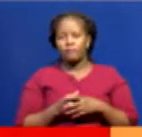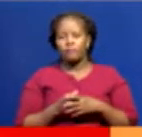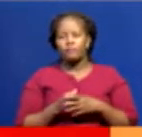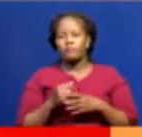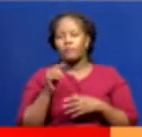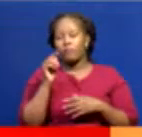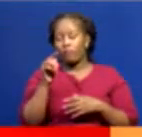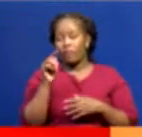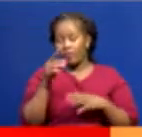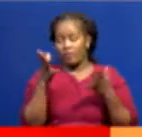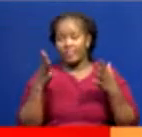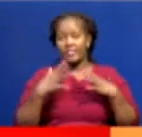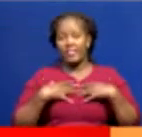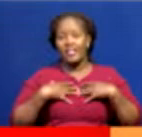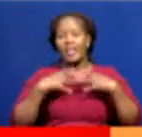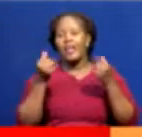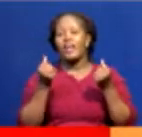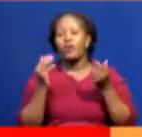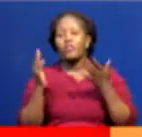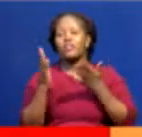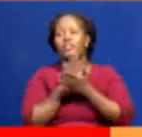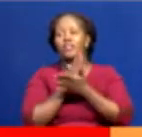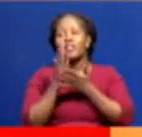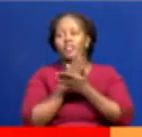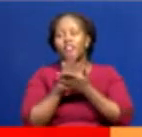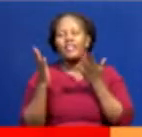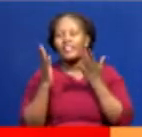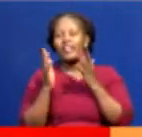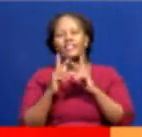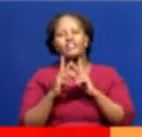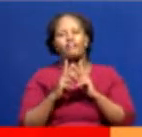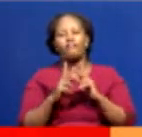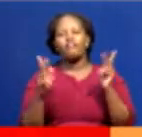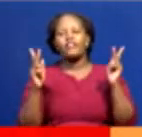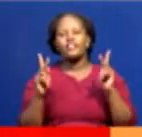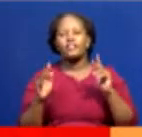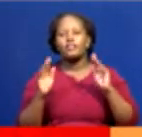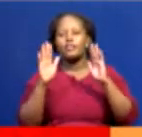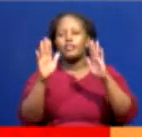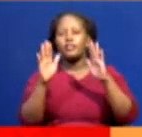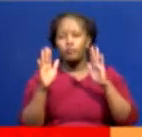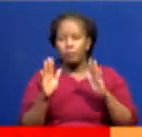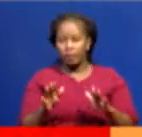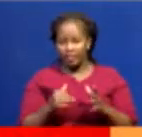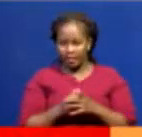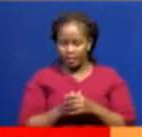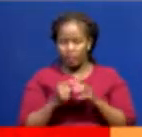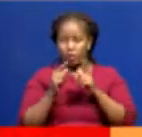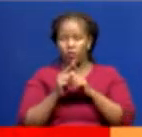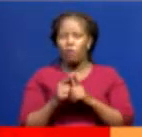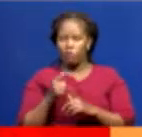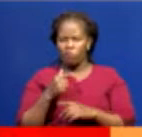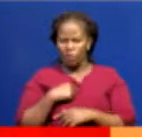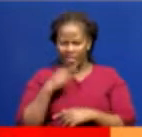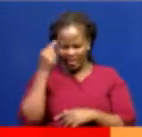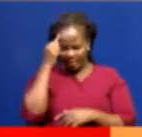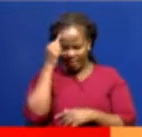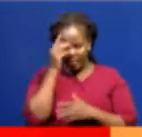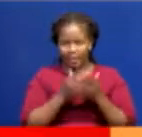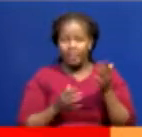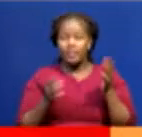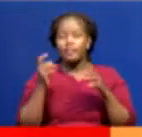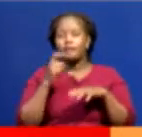sekta ya afya ni muhimu sana katika taifa letu. Na nafikiri kwamba sometimes